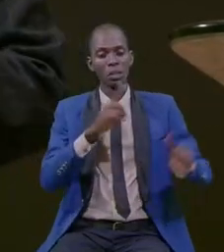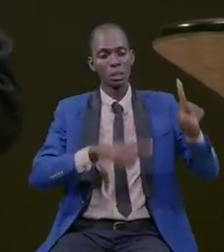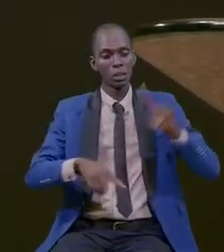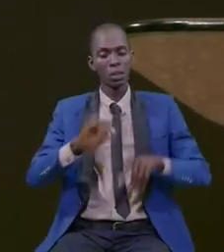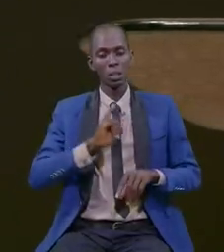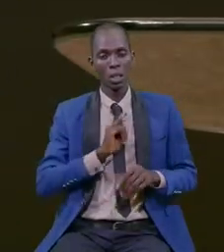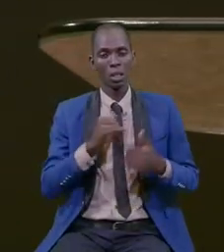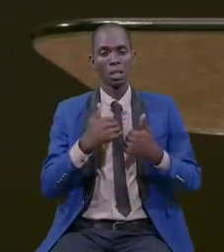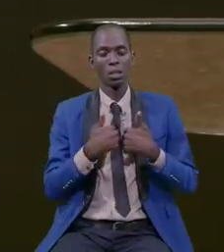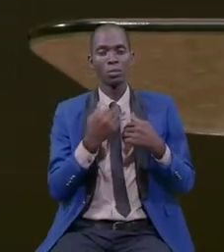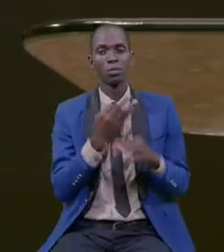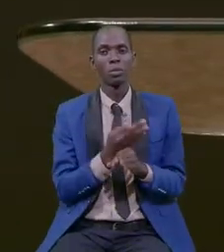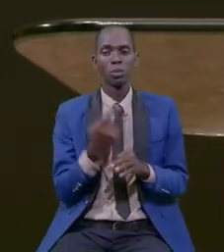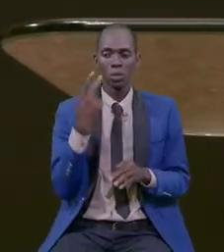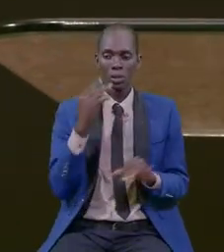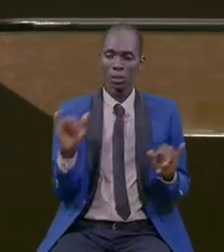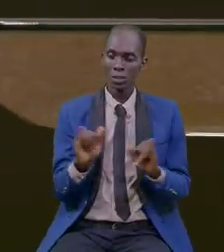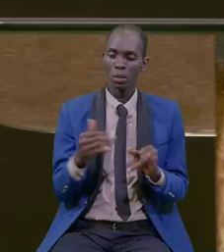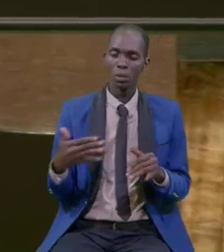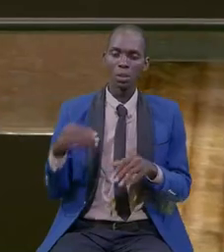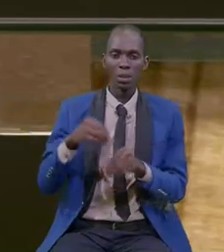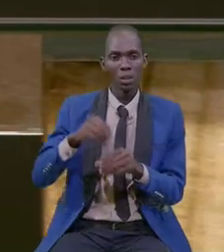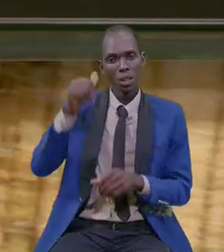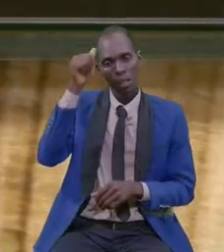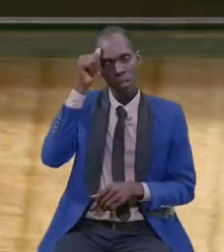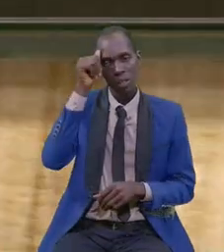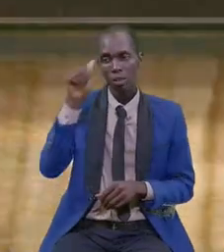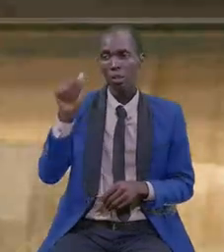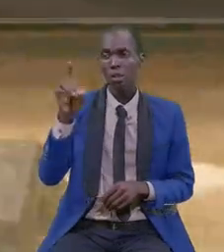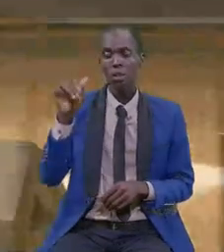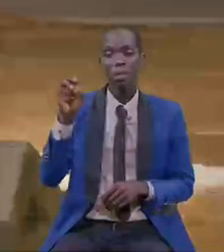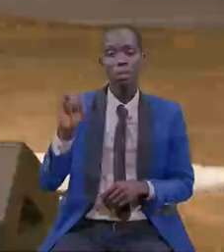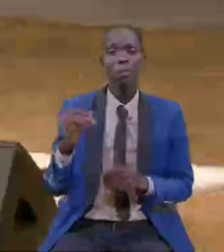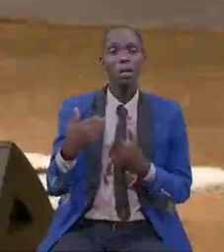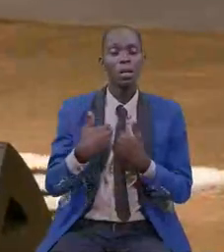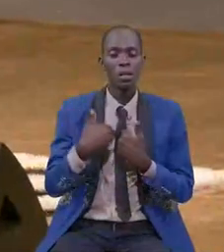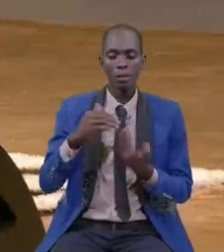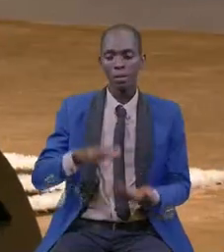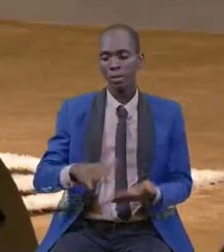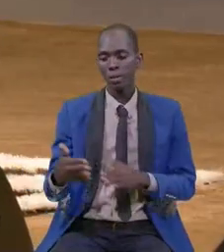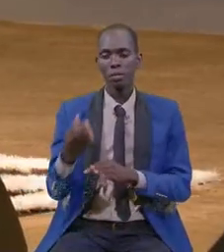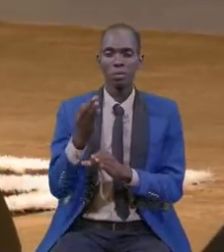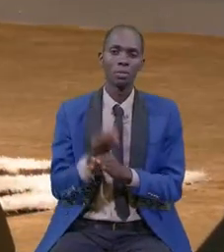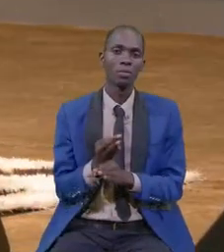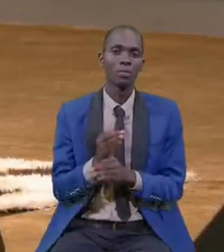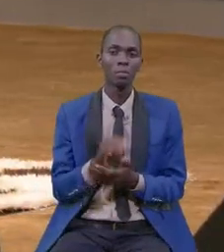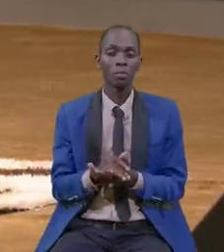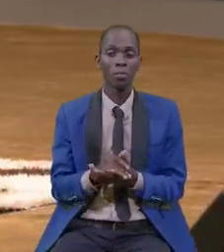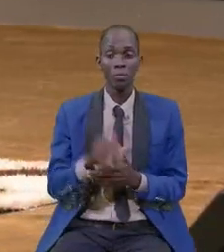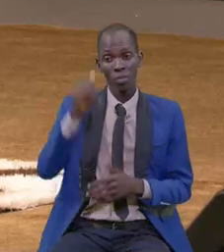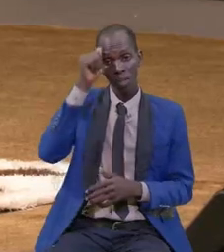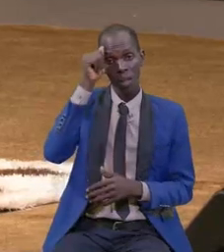foi et nous voyons cela avec Adam et Adam avait une foi morte il savait qu'il y avait